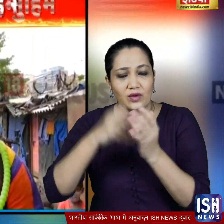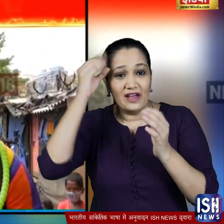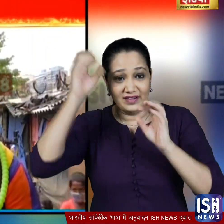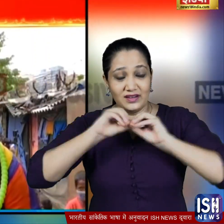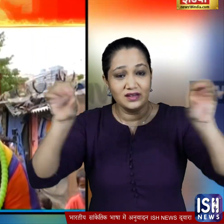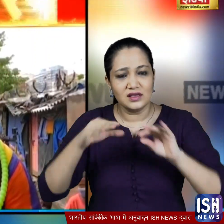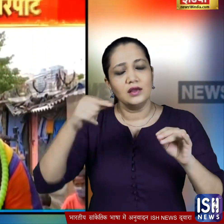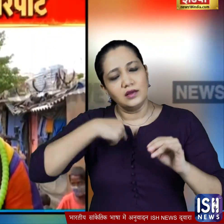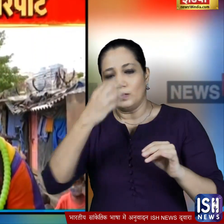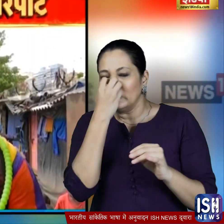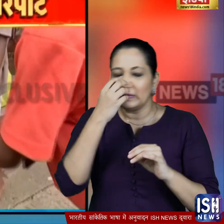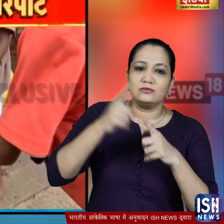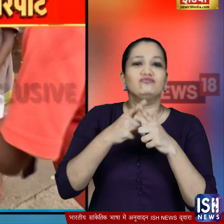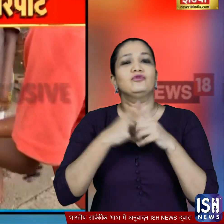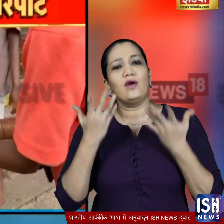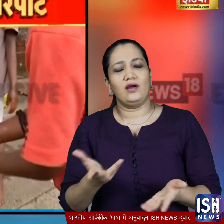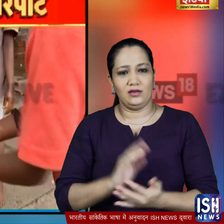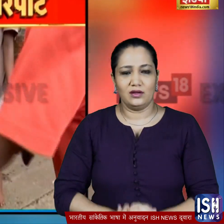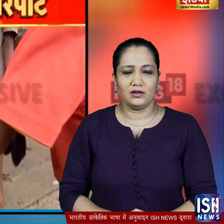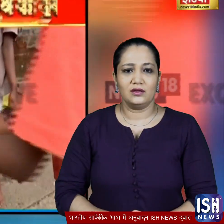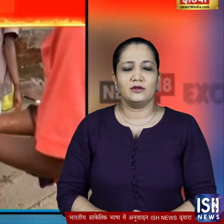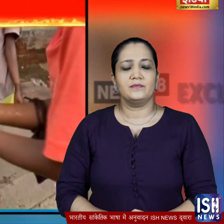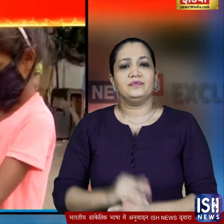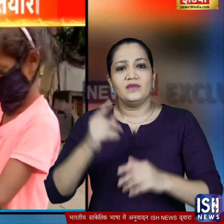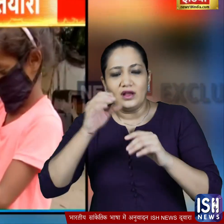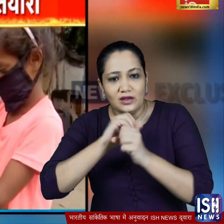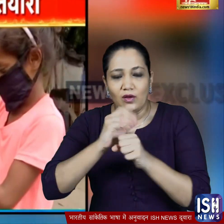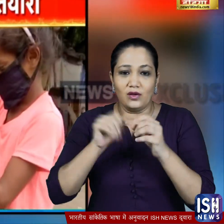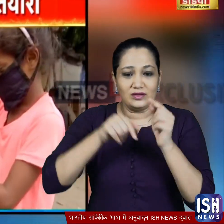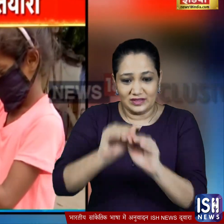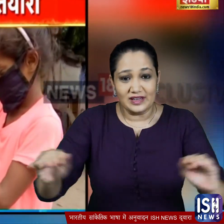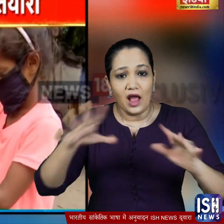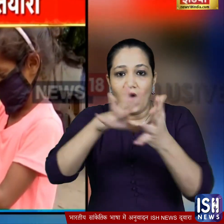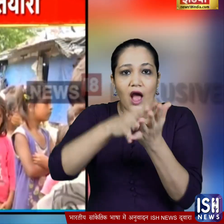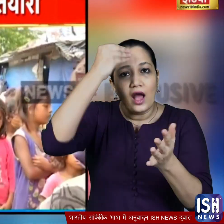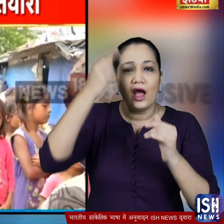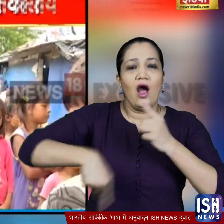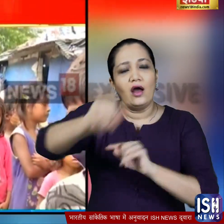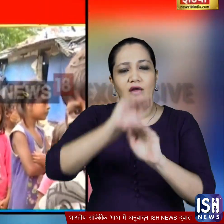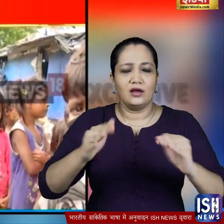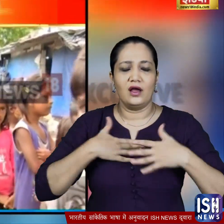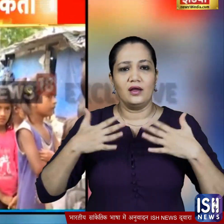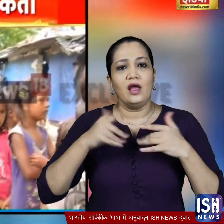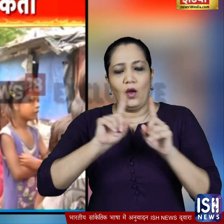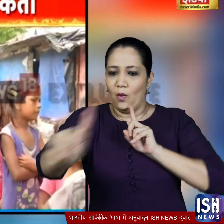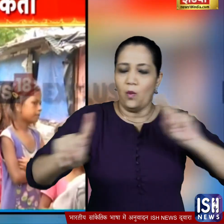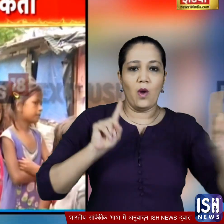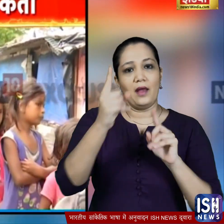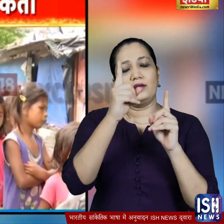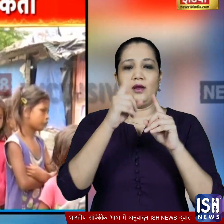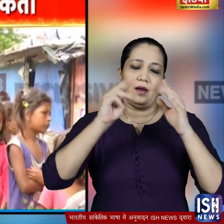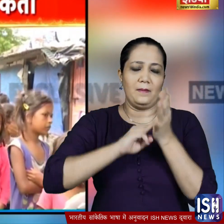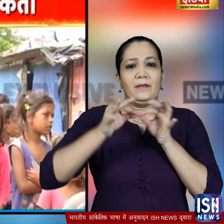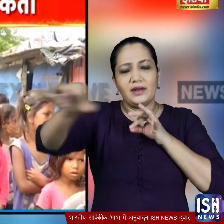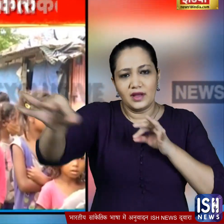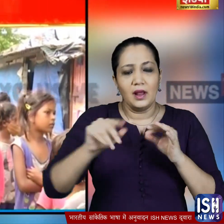के लिए मैंने जोकर का रूप धारण किया है। कोरोना से बचाव के उपाय सीखने के बाद बच्चे भी काफी खुश दिखे। 1 मीटर दूर खड़े रहने को बोलते हैं